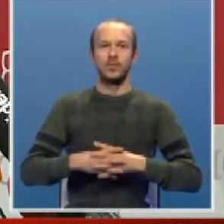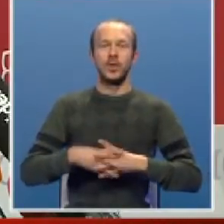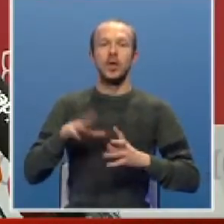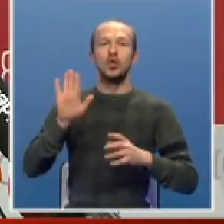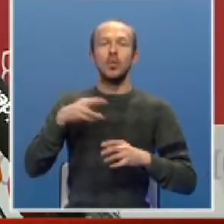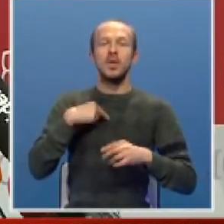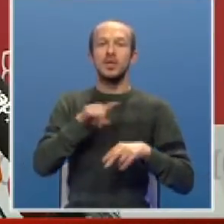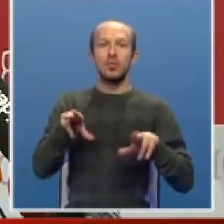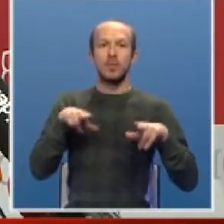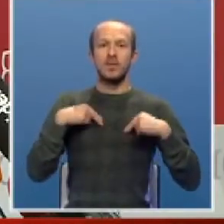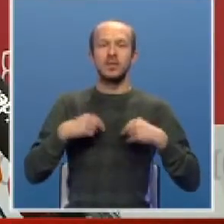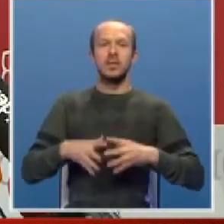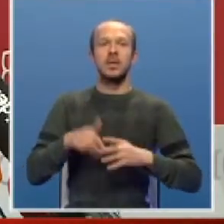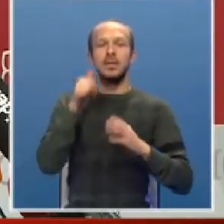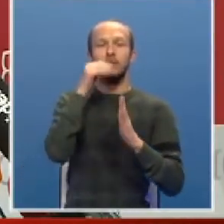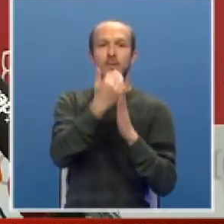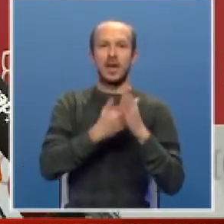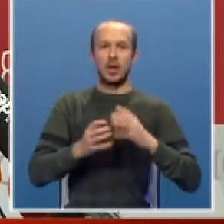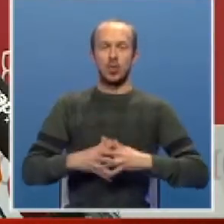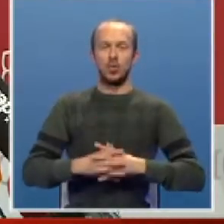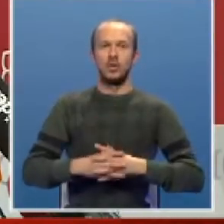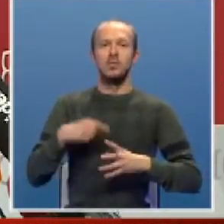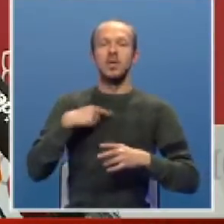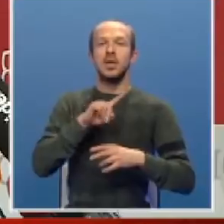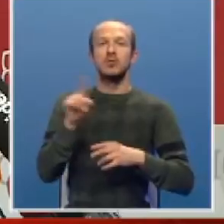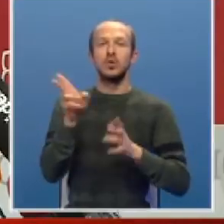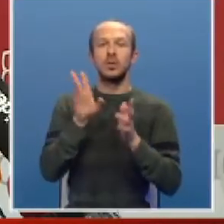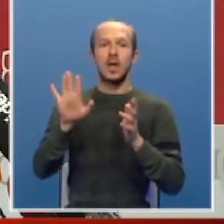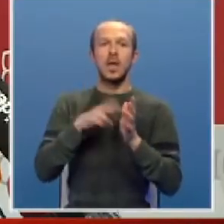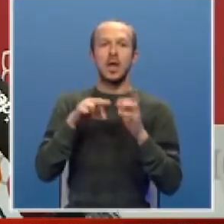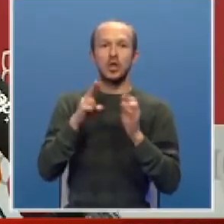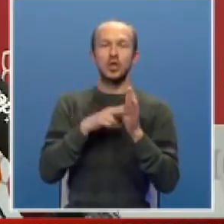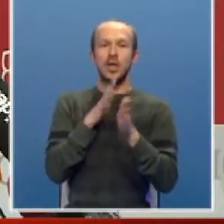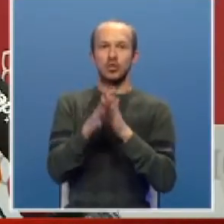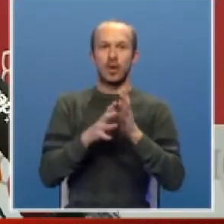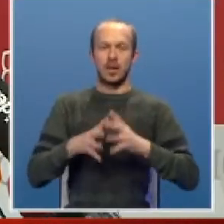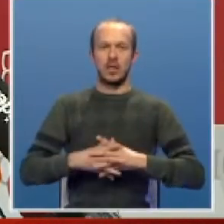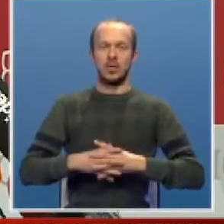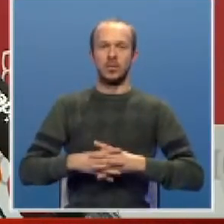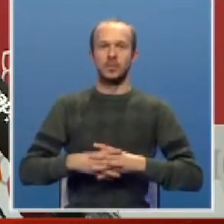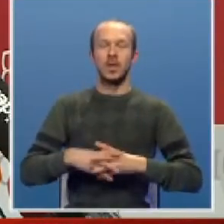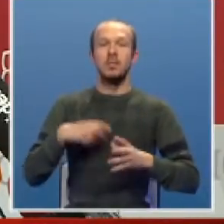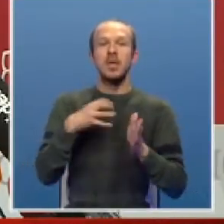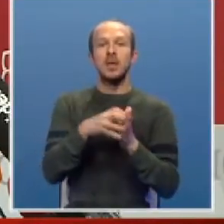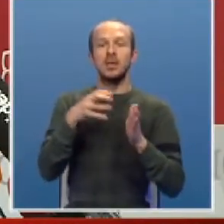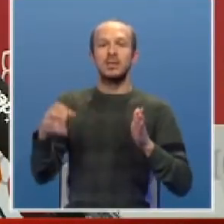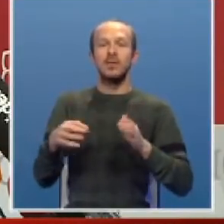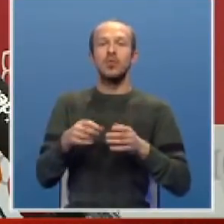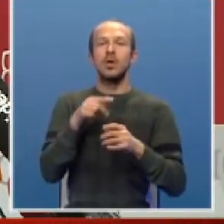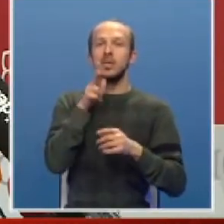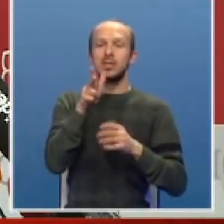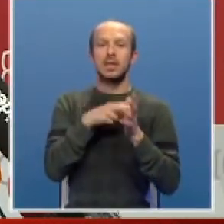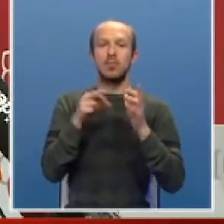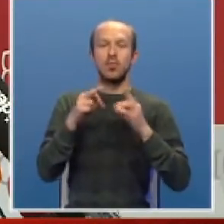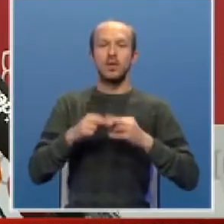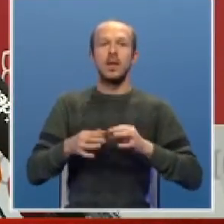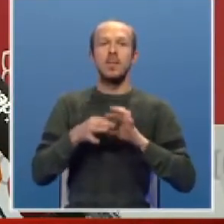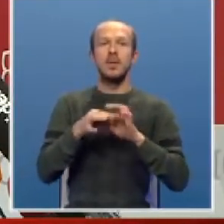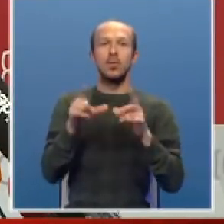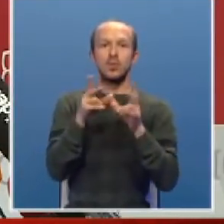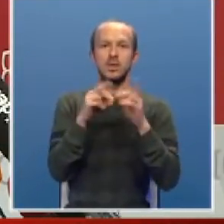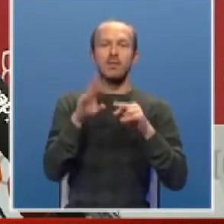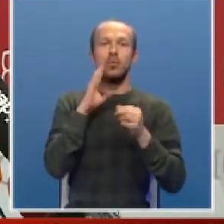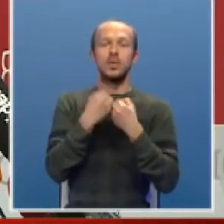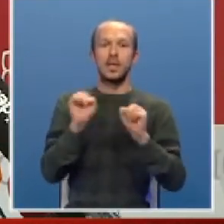nećemo prihvatati da je na dnevnom redu. Mi nećemo na taj način razgovarati o tome. Mi nastavljamo da insistiramo na primjeni Ustava